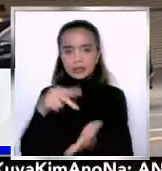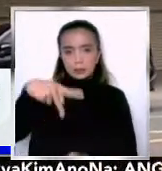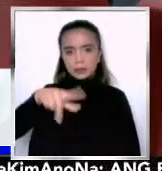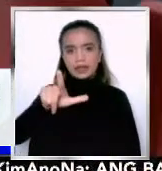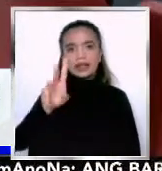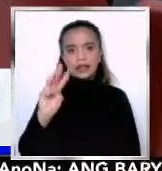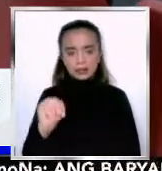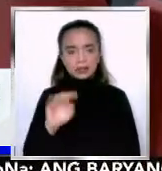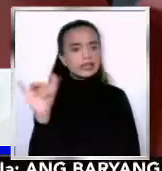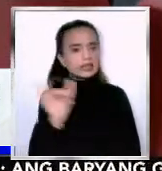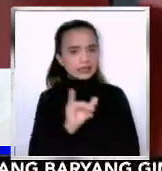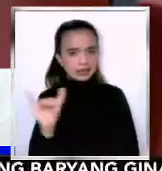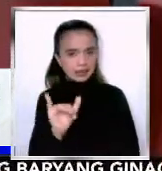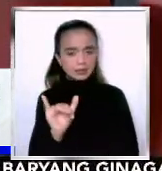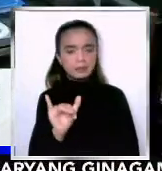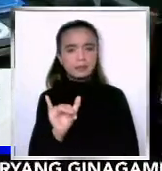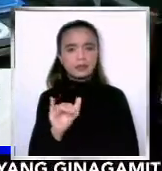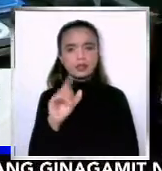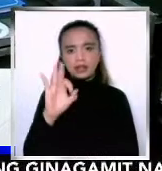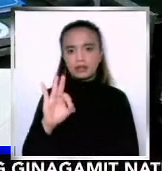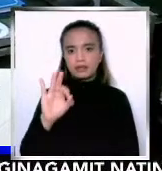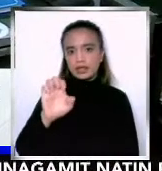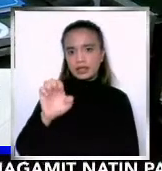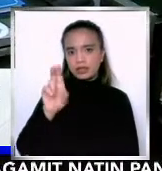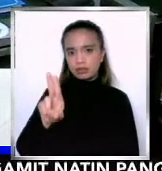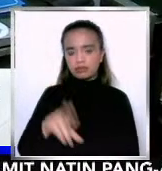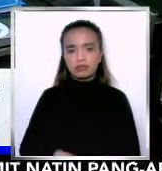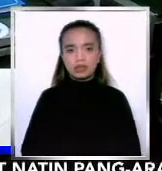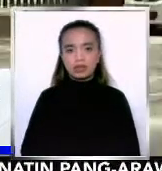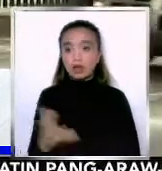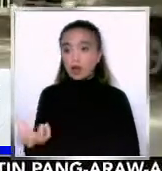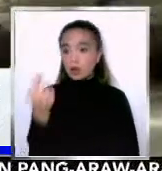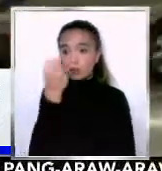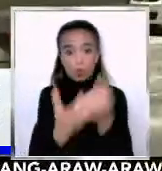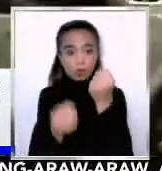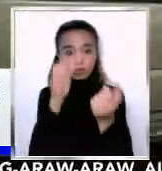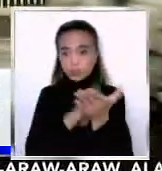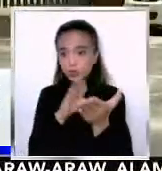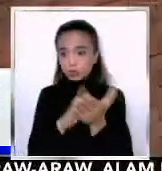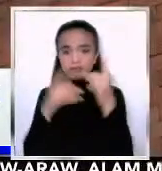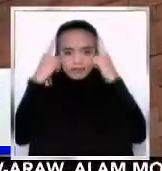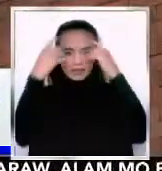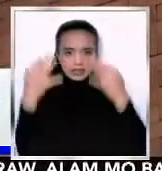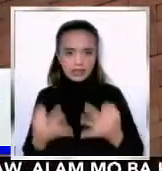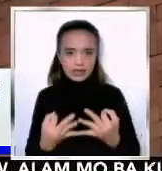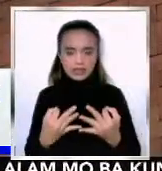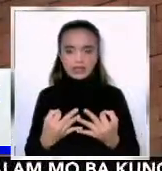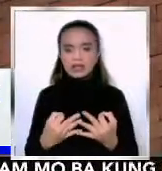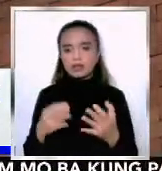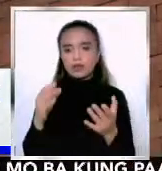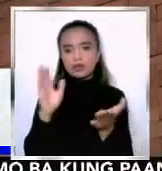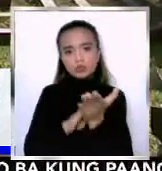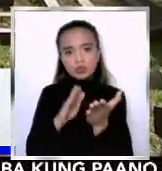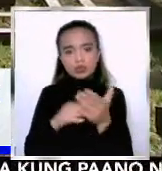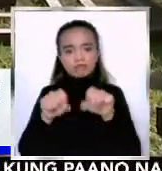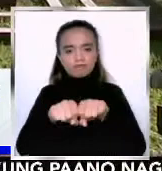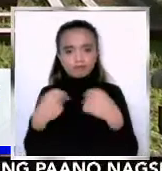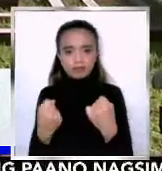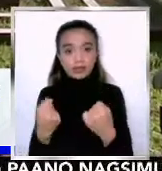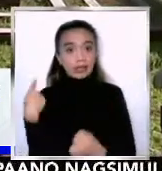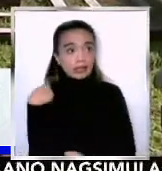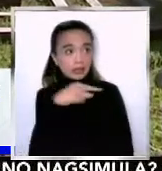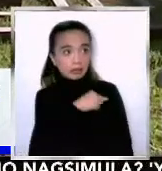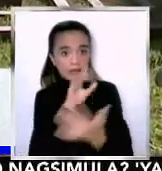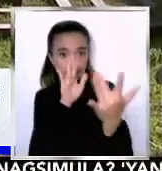FEU. Sariling desisyon ng mga paaralan ng academic break. Sinusubukan naming kontakin ng Commission on Higher Education at